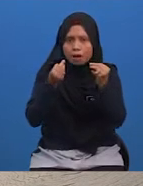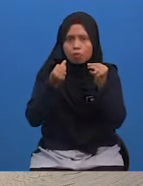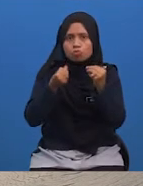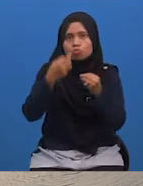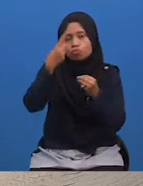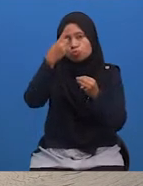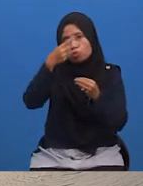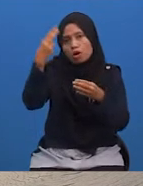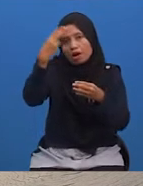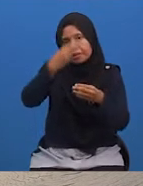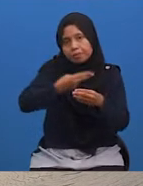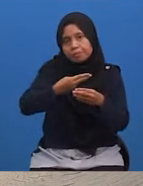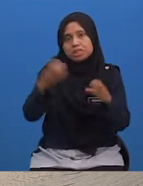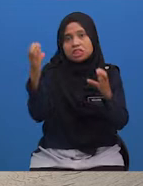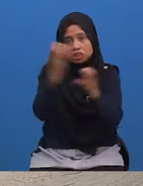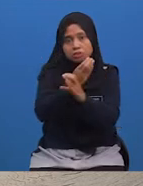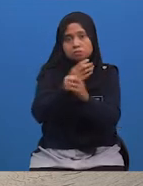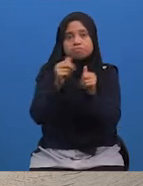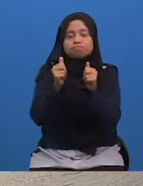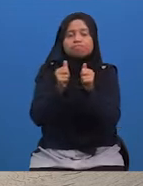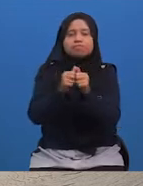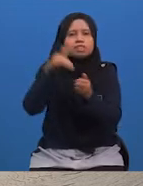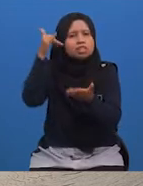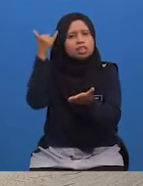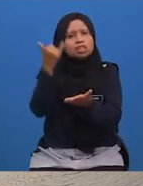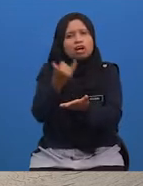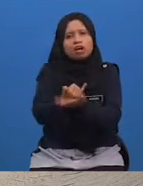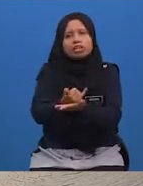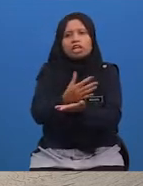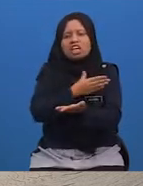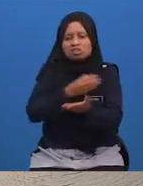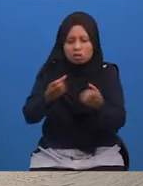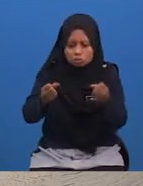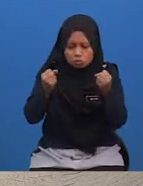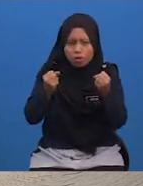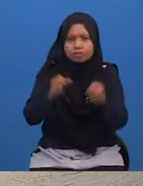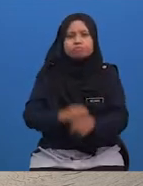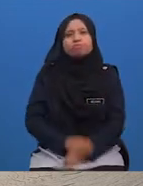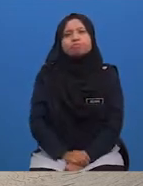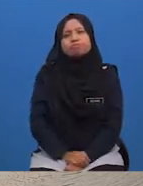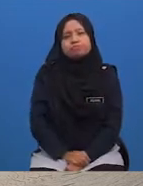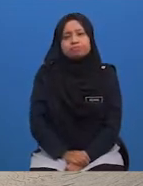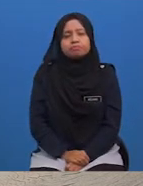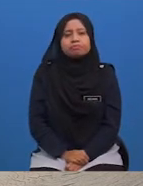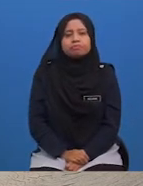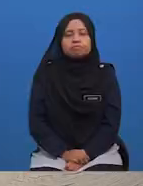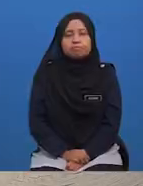kesanggupan untuk menghadapi cabaran dengan yakin dan tabah.